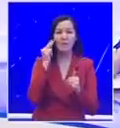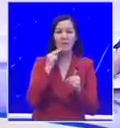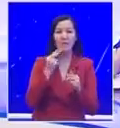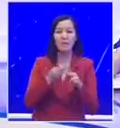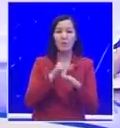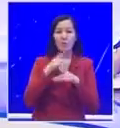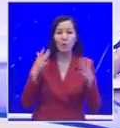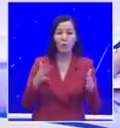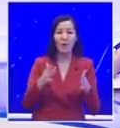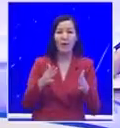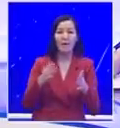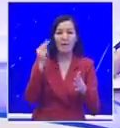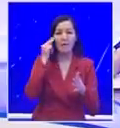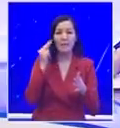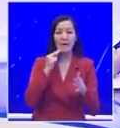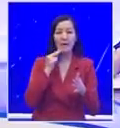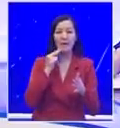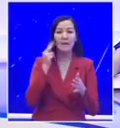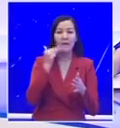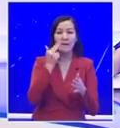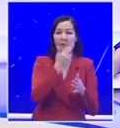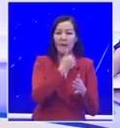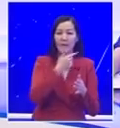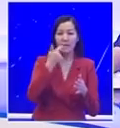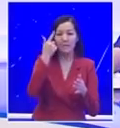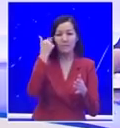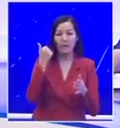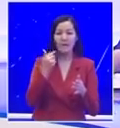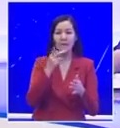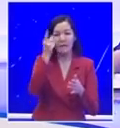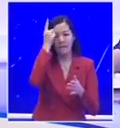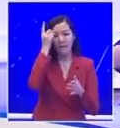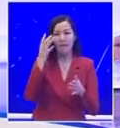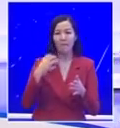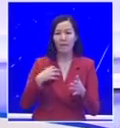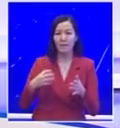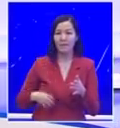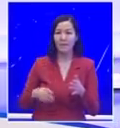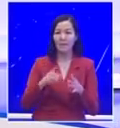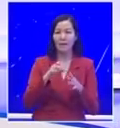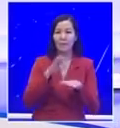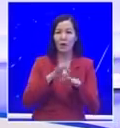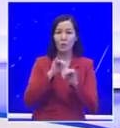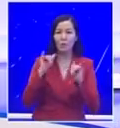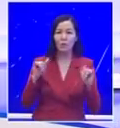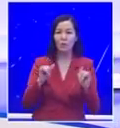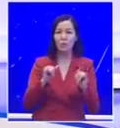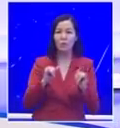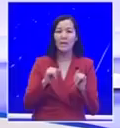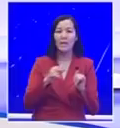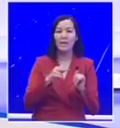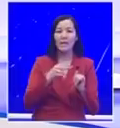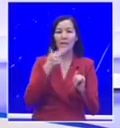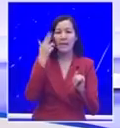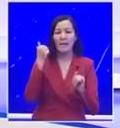асып түсті. Аспан асты елі Италия, Испания, Германия мен Францияда да ауру өршіп тұр. Ал Италияда бұл індеттен